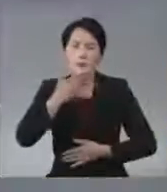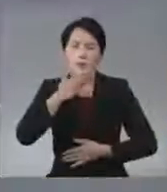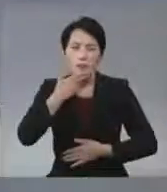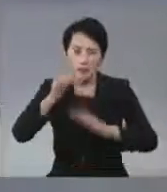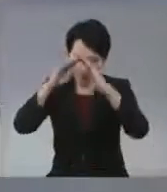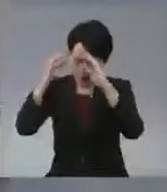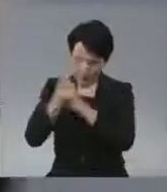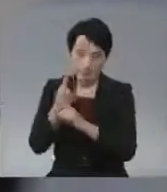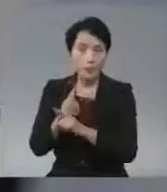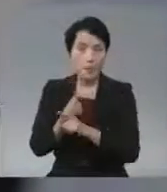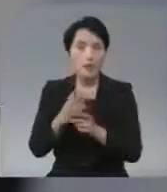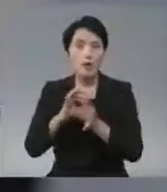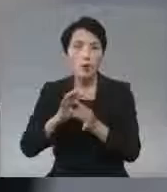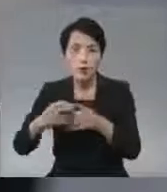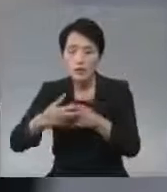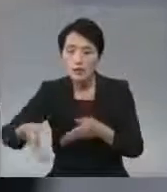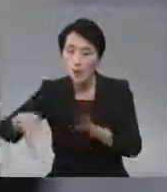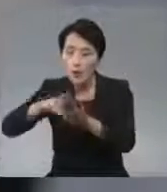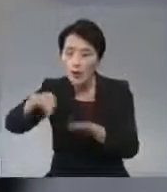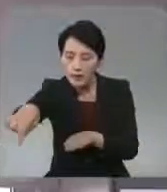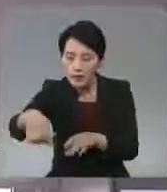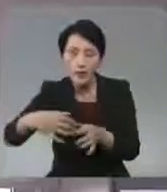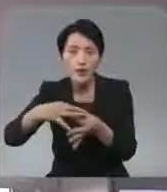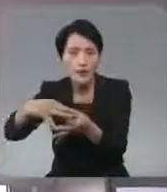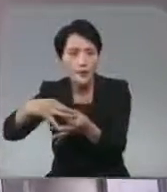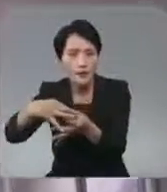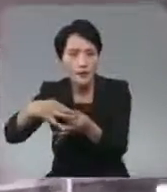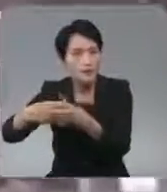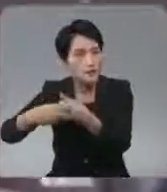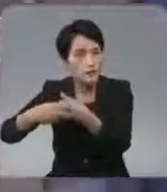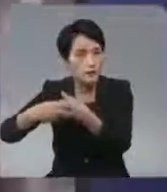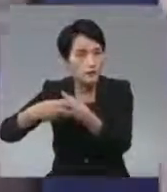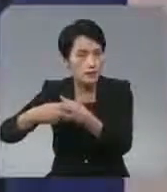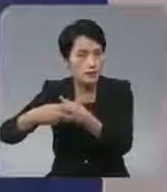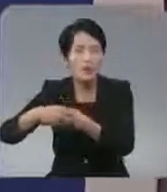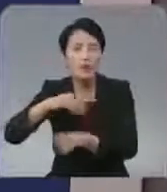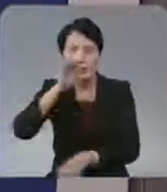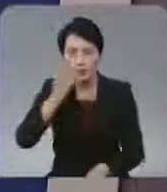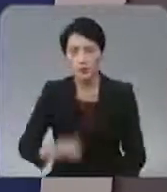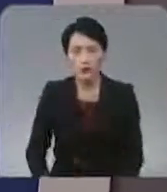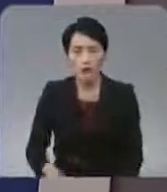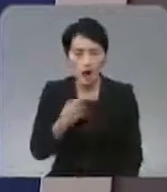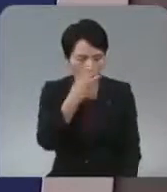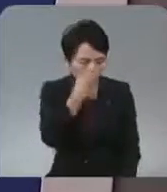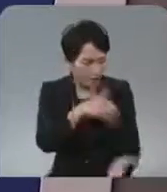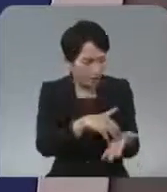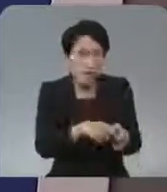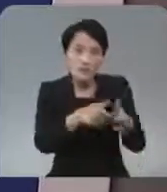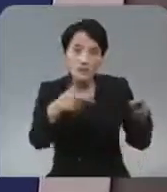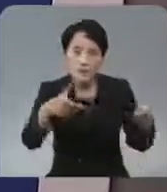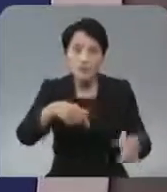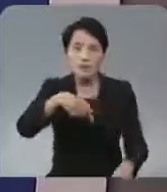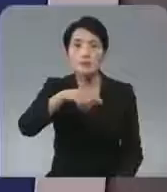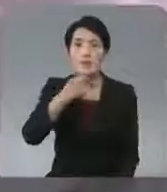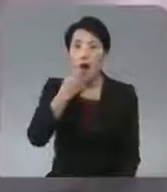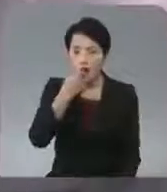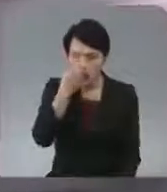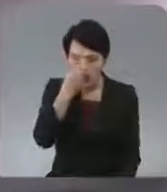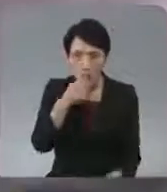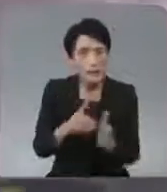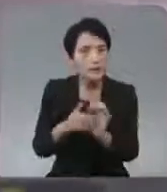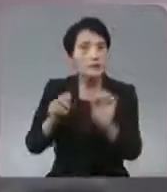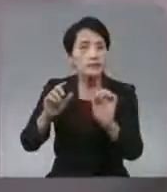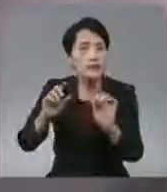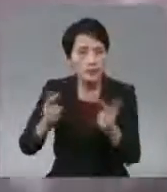は症状の軽い在宅治療者の急増に備えて院レベルの医療機関を参加させる方針です